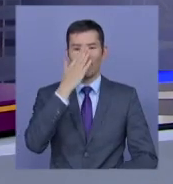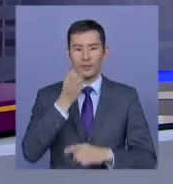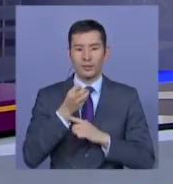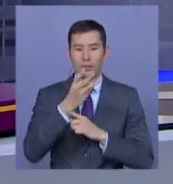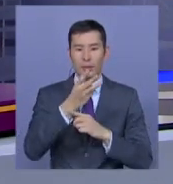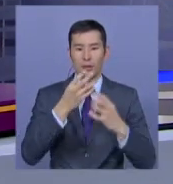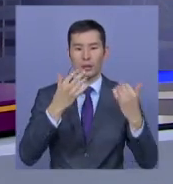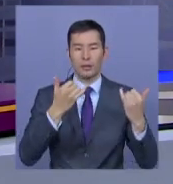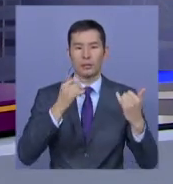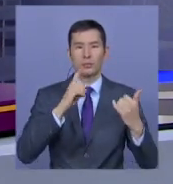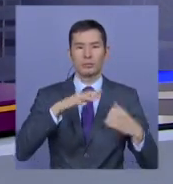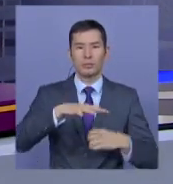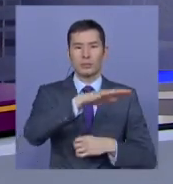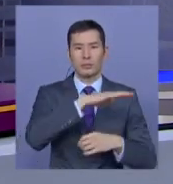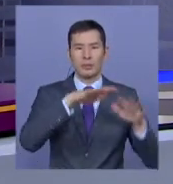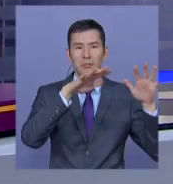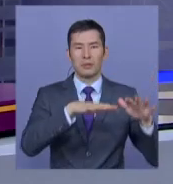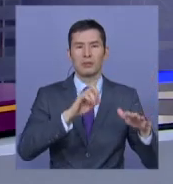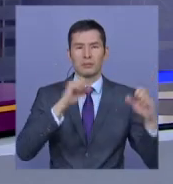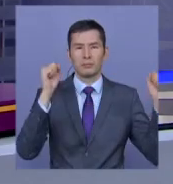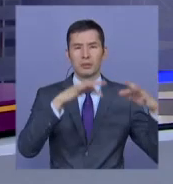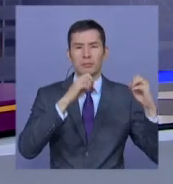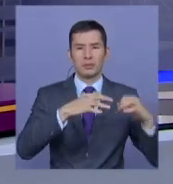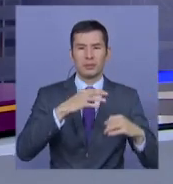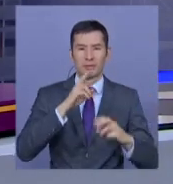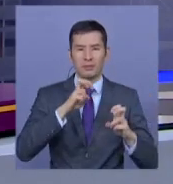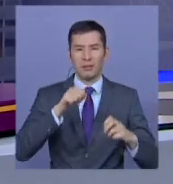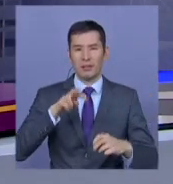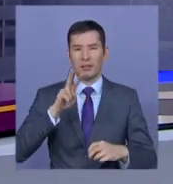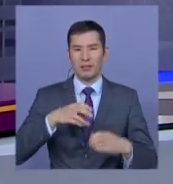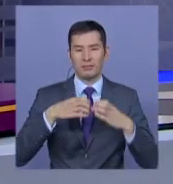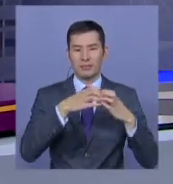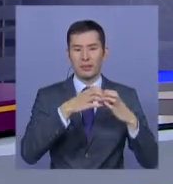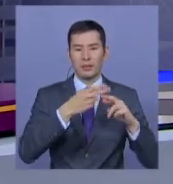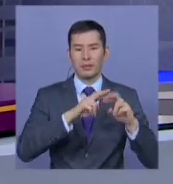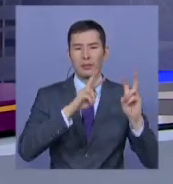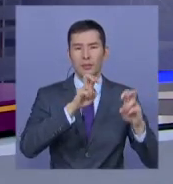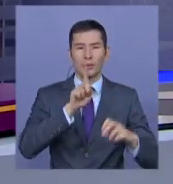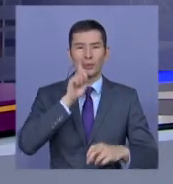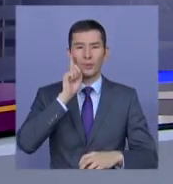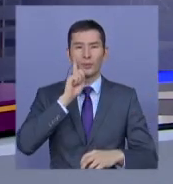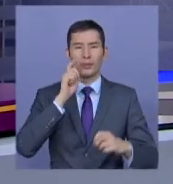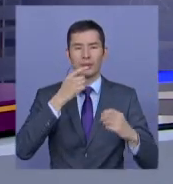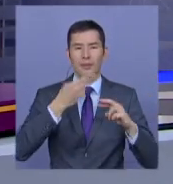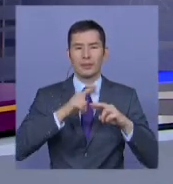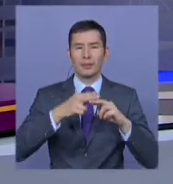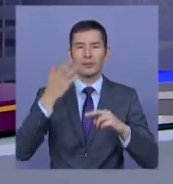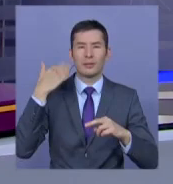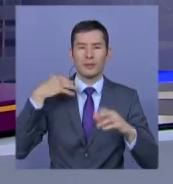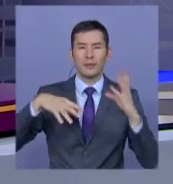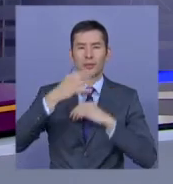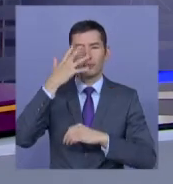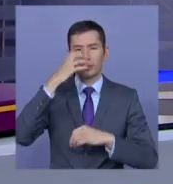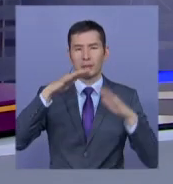нысандардың бірі бүгінде мас күнемдердің ордасына айналған. Біз айтып отырған юность мәдени ошағы кезінде елдің сүйікті орны еді, ал